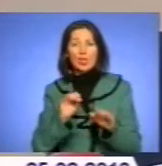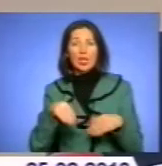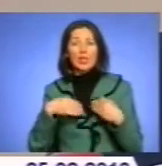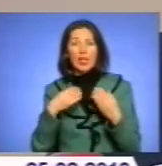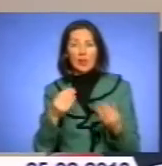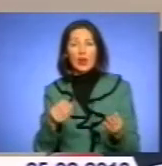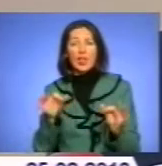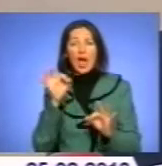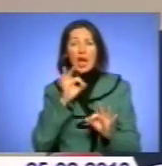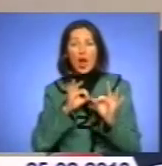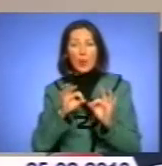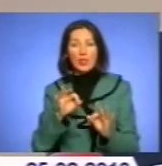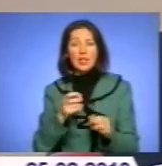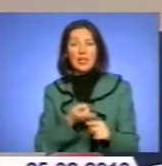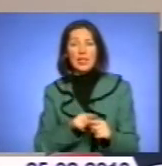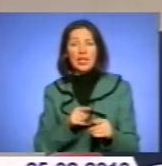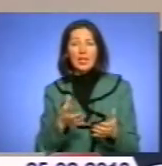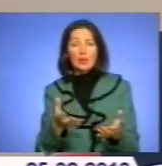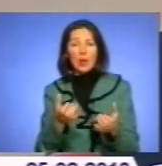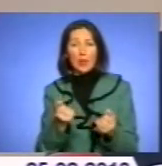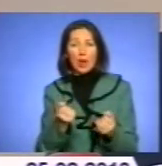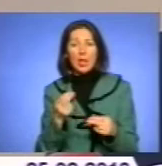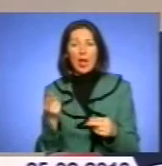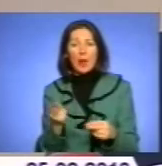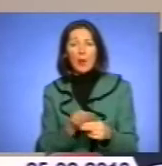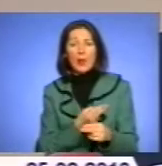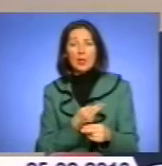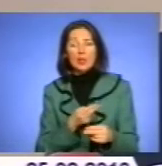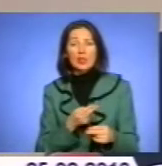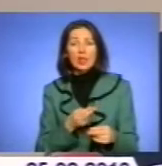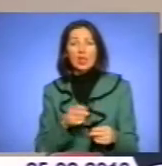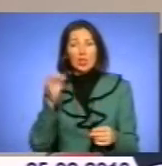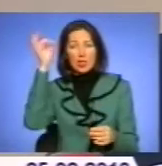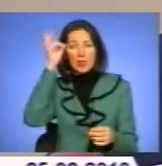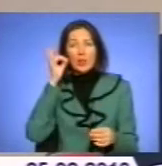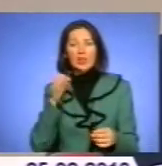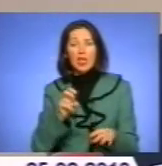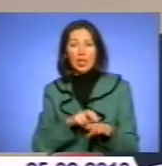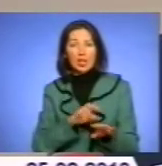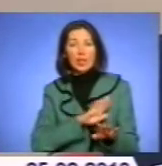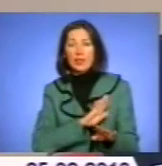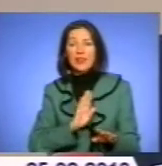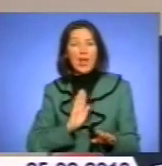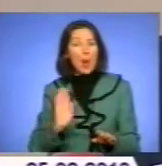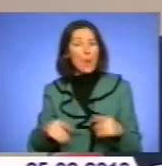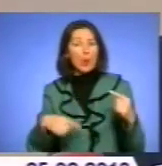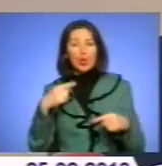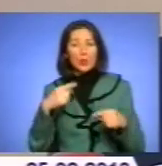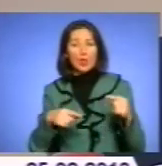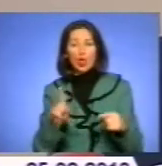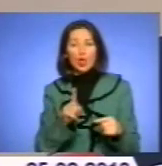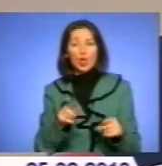надавали рекомендації, які сприймали без застережень німецькі лікарі. Не було суперечності щодо